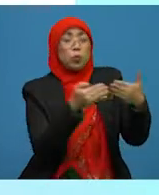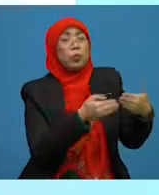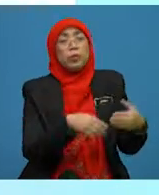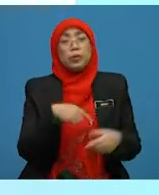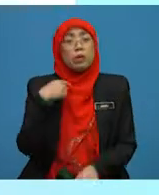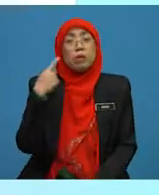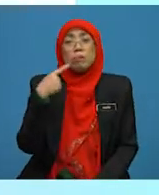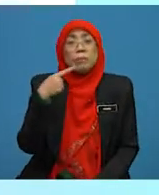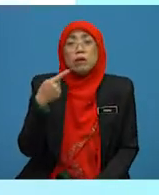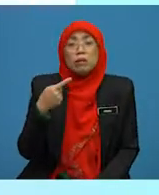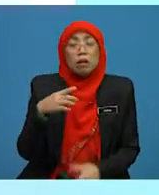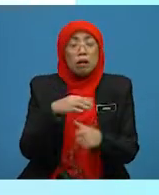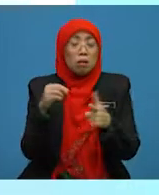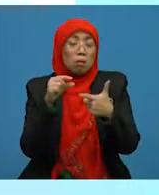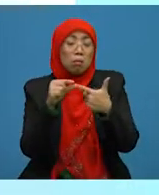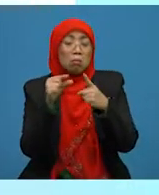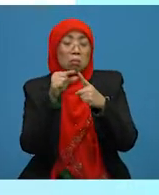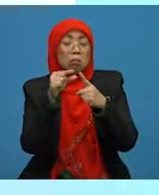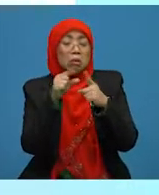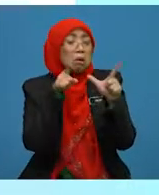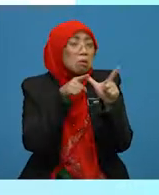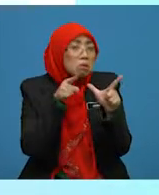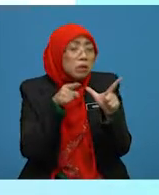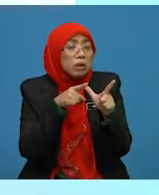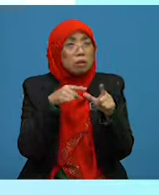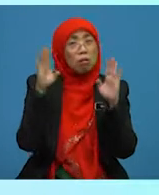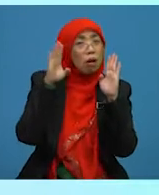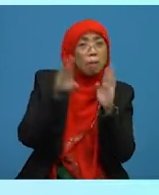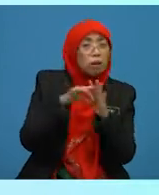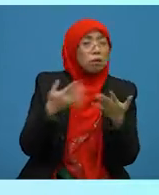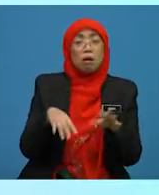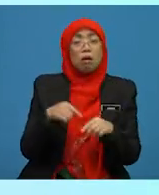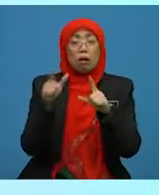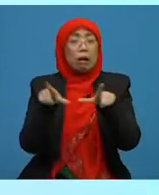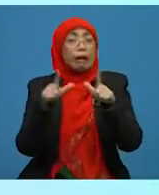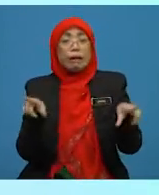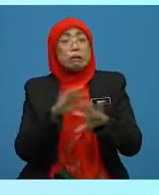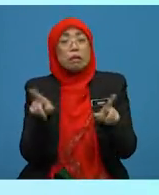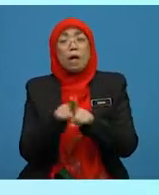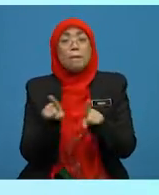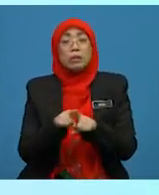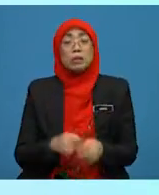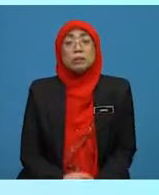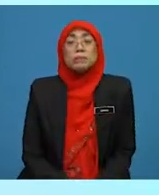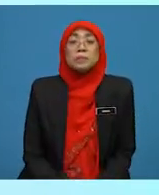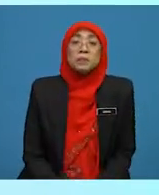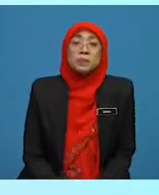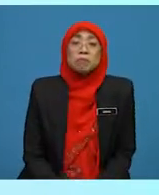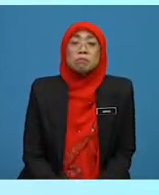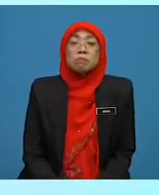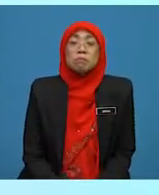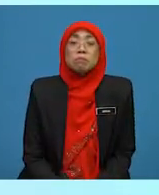antara perkataan dengan benda yang dirujuk. Para pelajar sekalian, cikgu